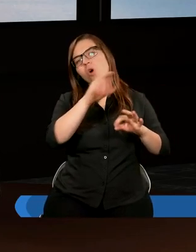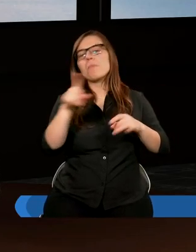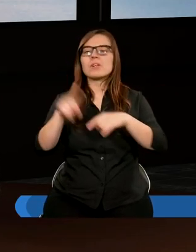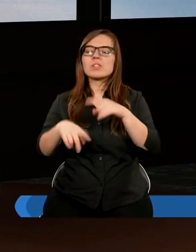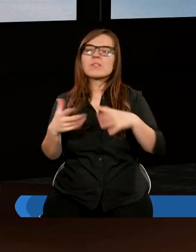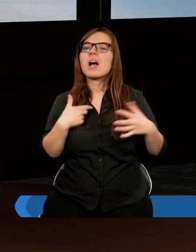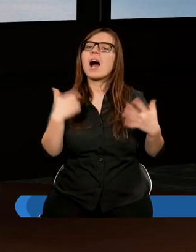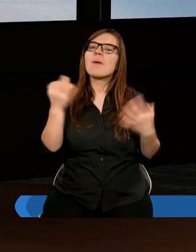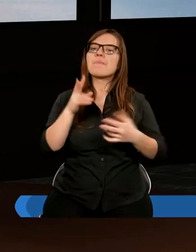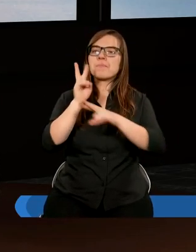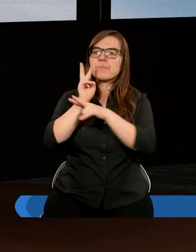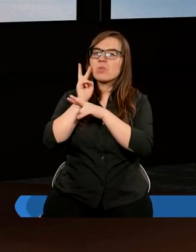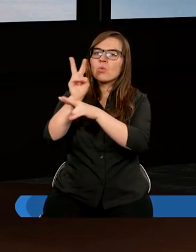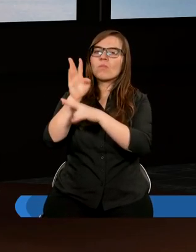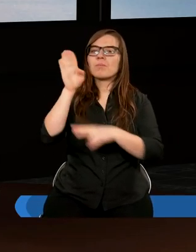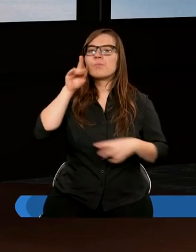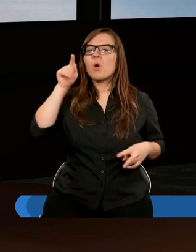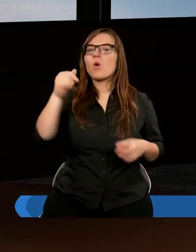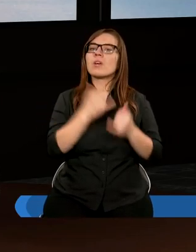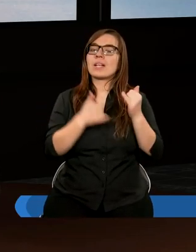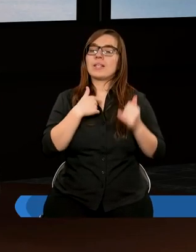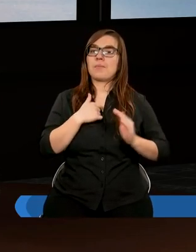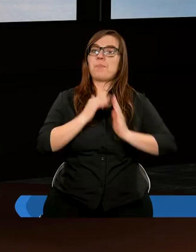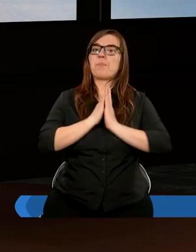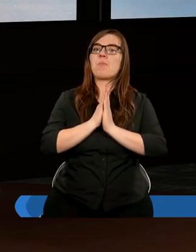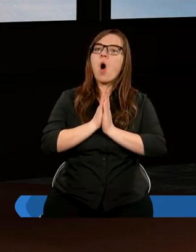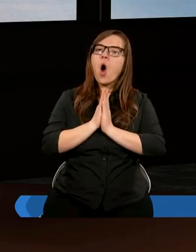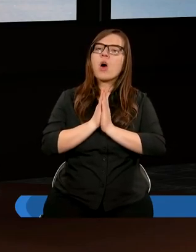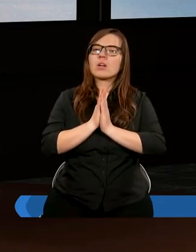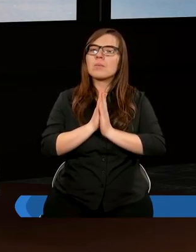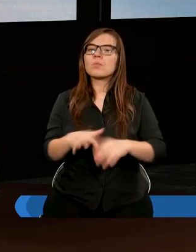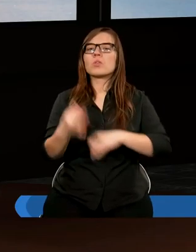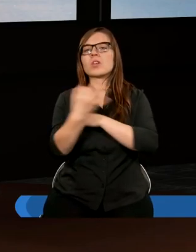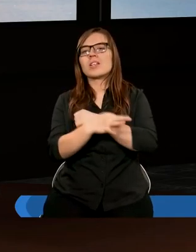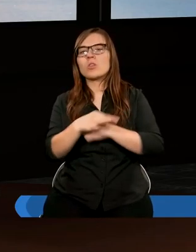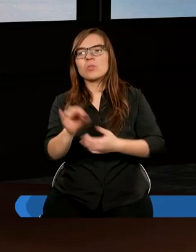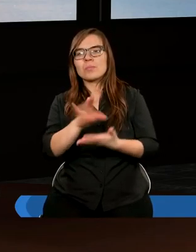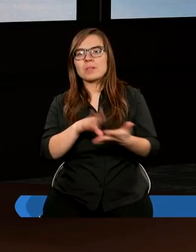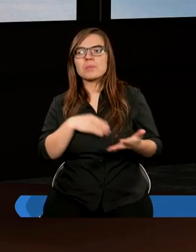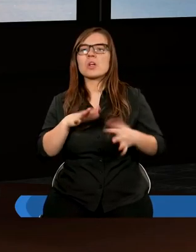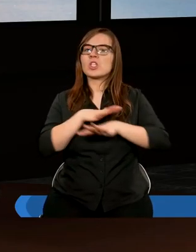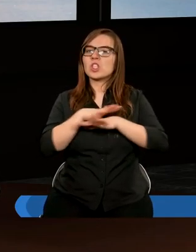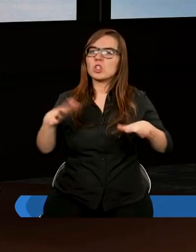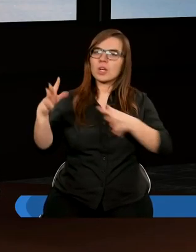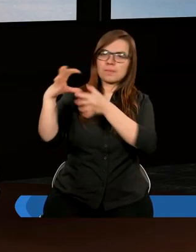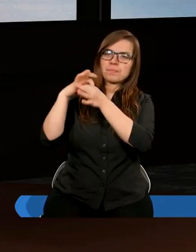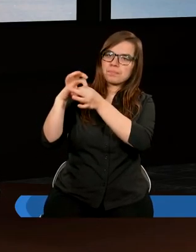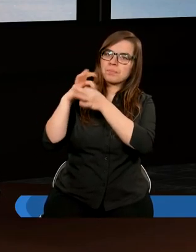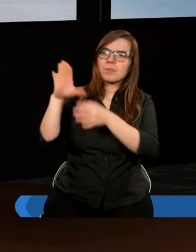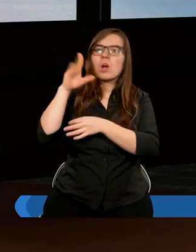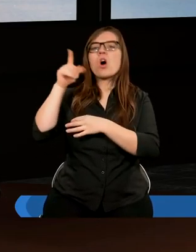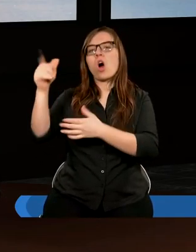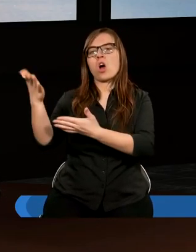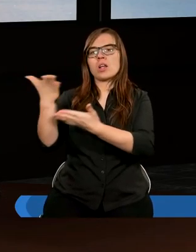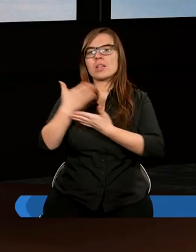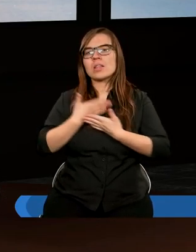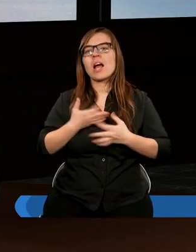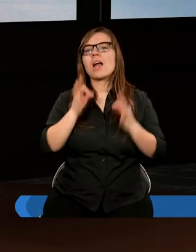ogromną ufność w to, że jeżeli się modlę, jeżeli studiuję Biblię, jeżeli jestem szczera z Bogiem, to On mi da